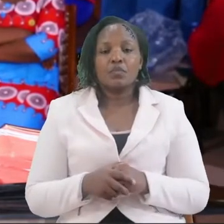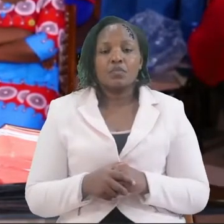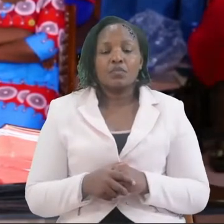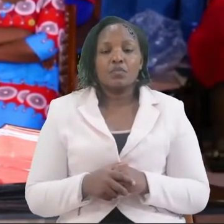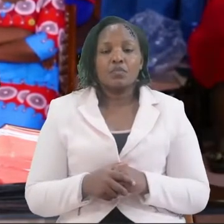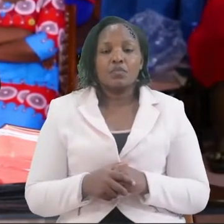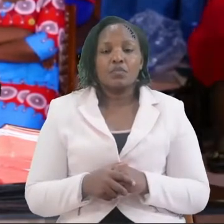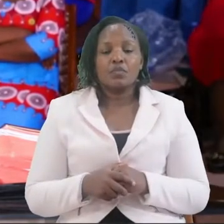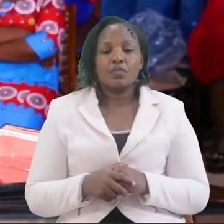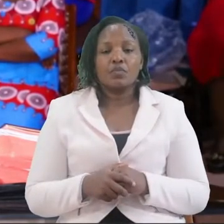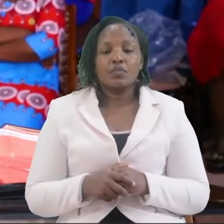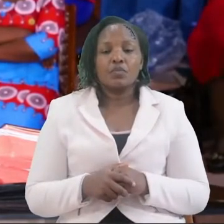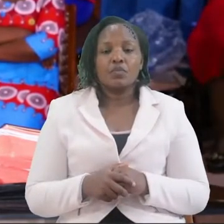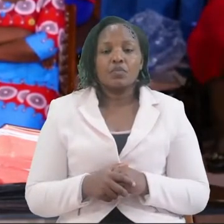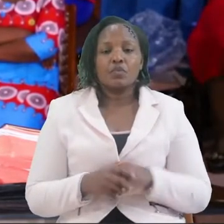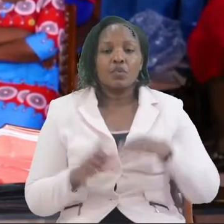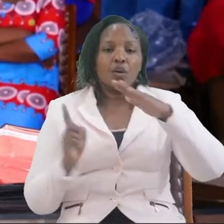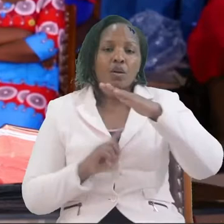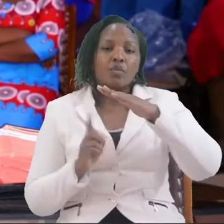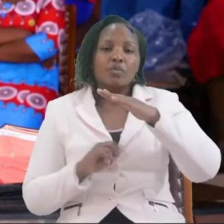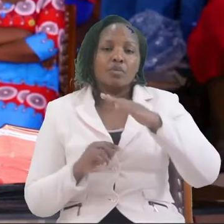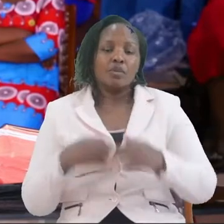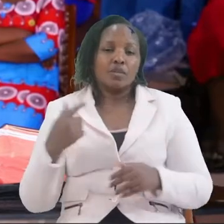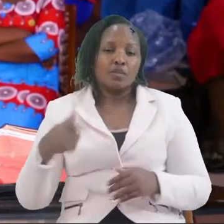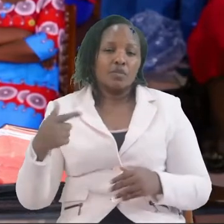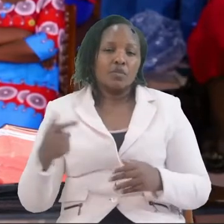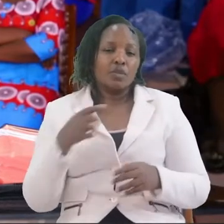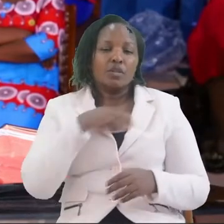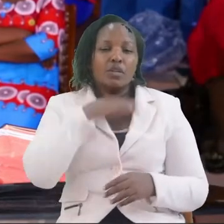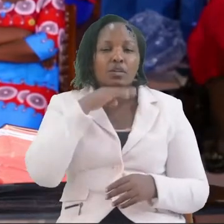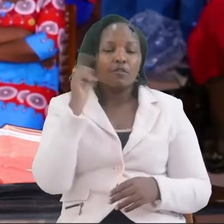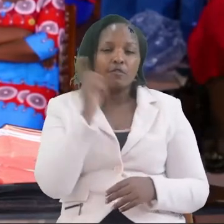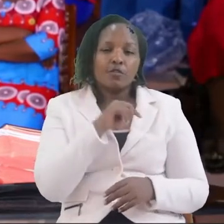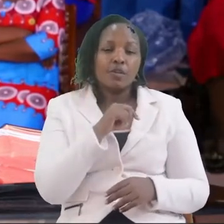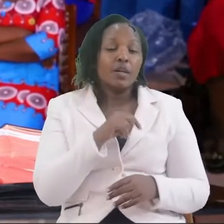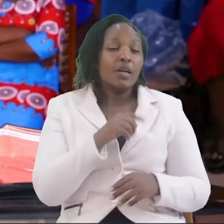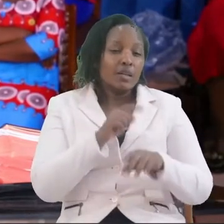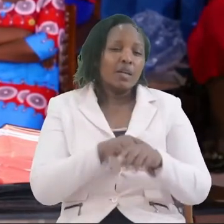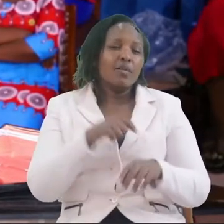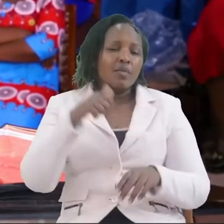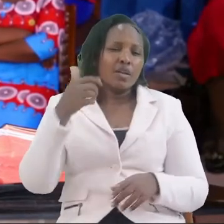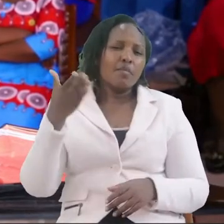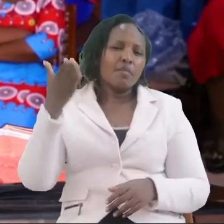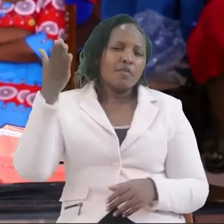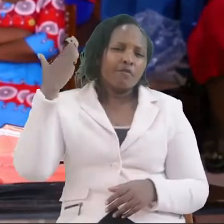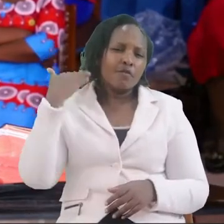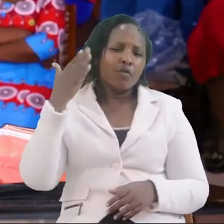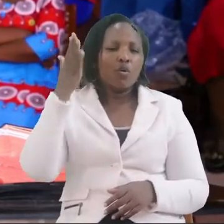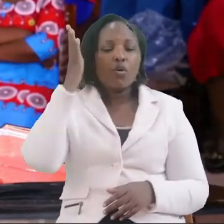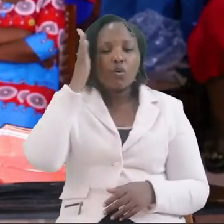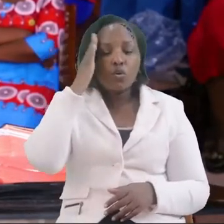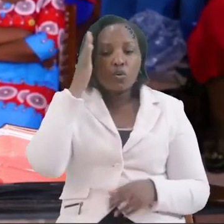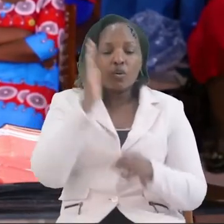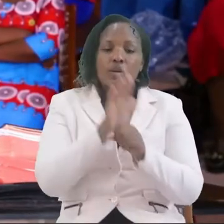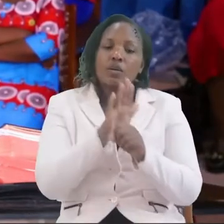Haji, kuna MP mwingine niliona jana. Kuna wakati walikuwa mashuhuri kama